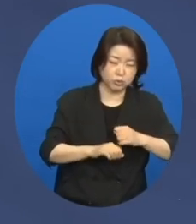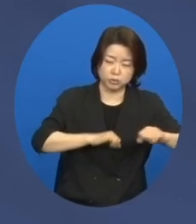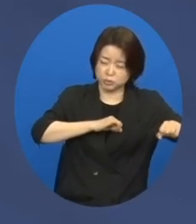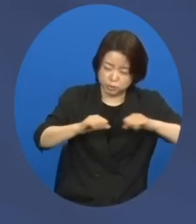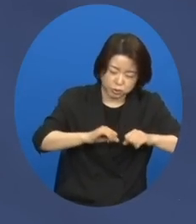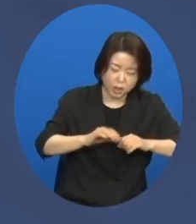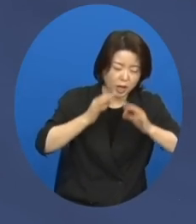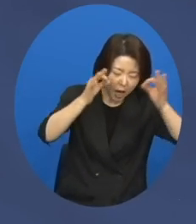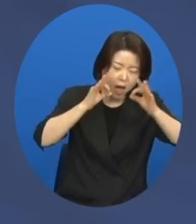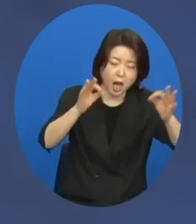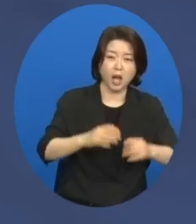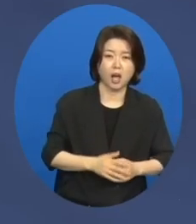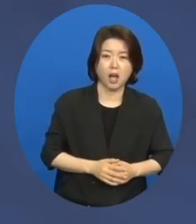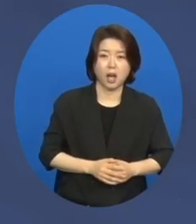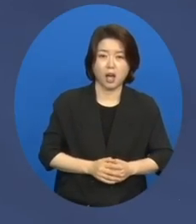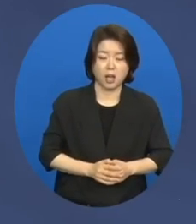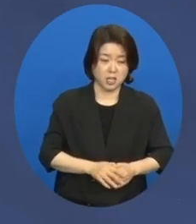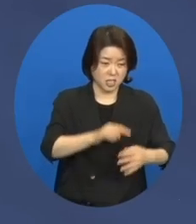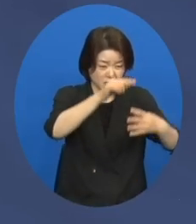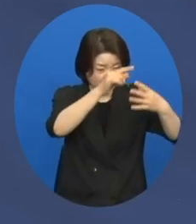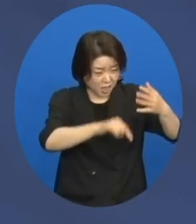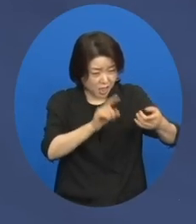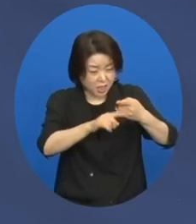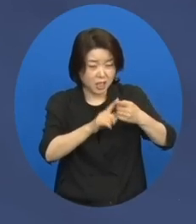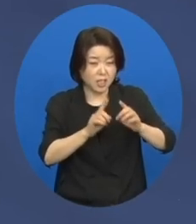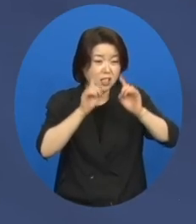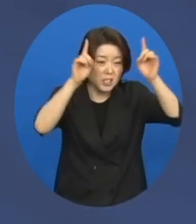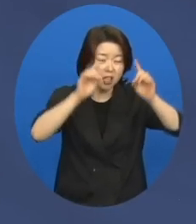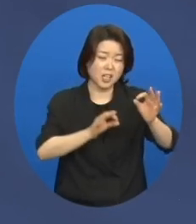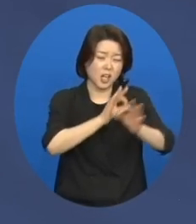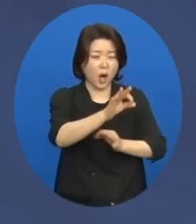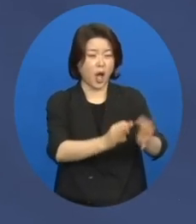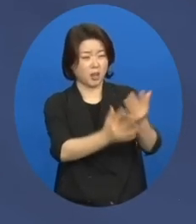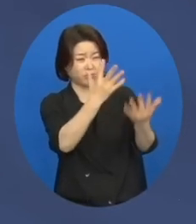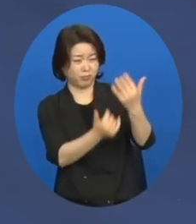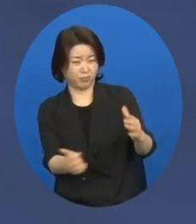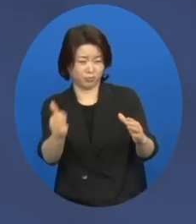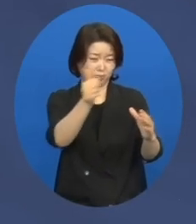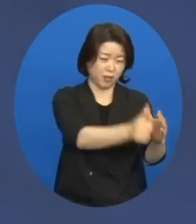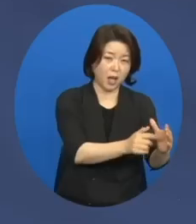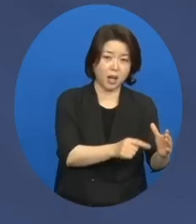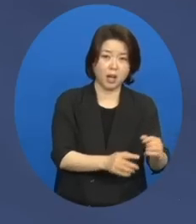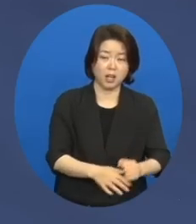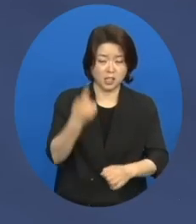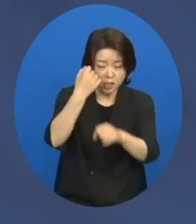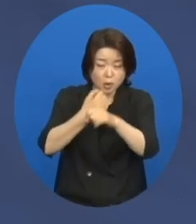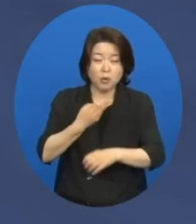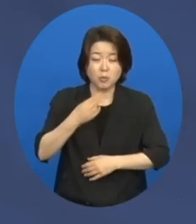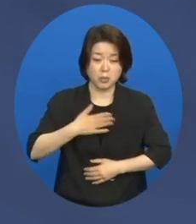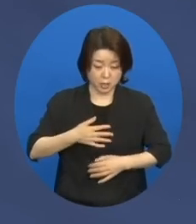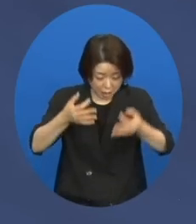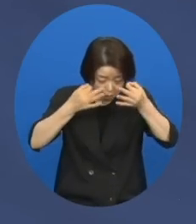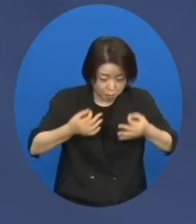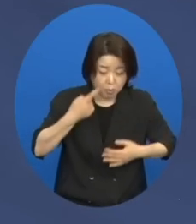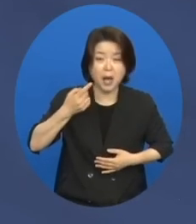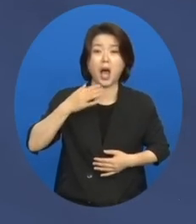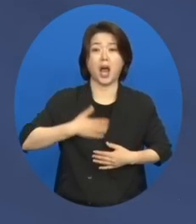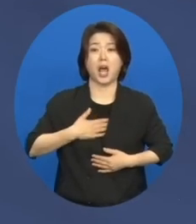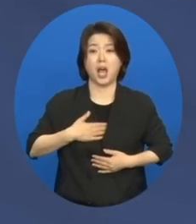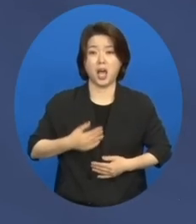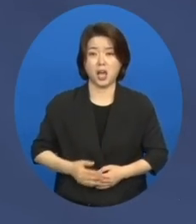몸부림쳐도 정해놓은 수순대로 지옥의 영원한 불구덩이에 들어가는 건 연구 안 해도 내 자신 내 꼬라지만 보면 알지